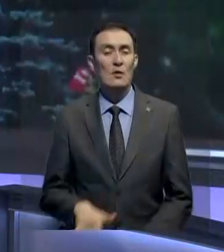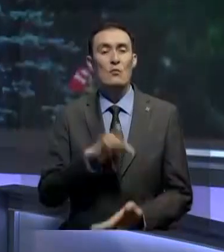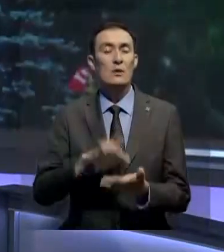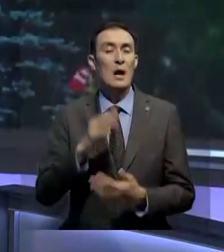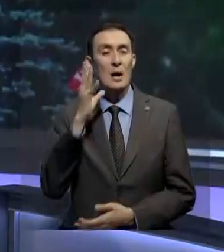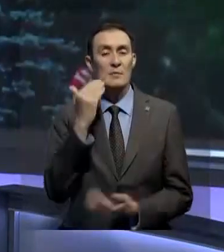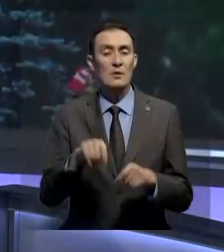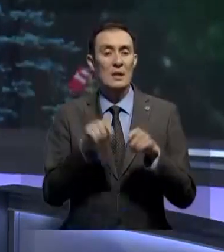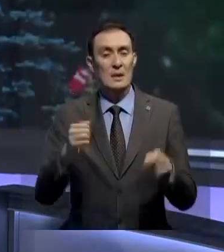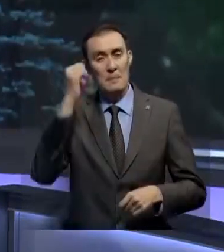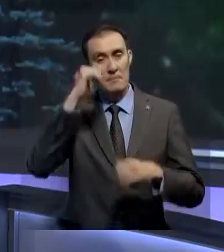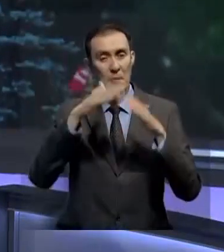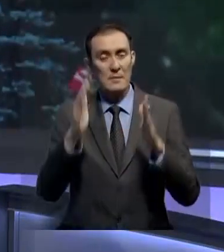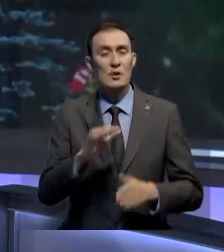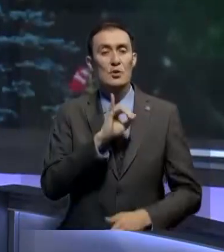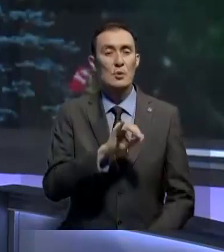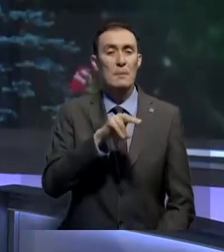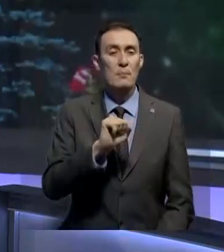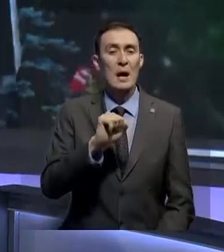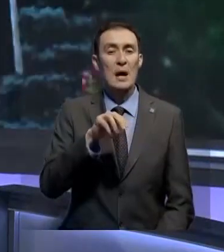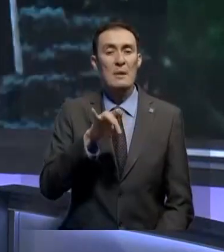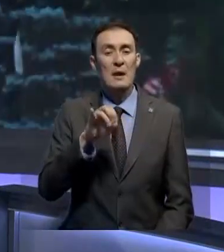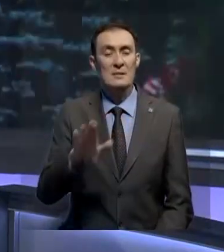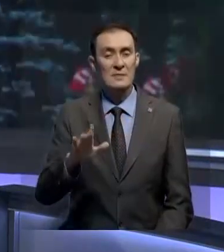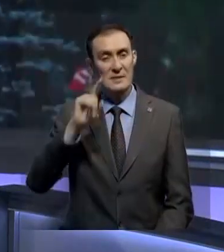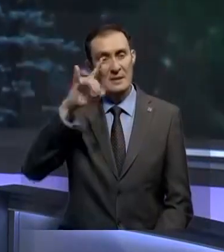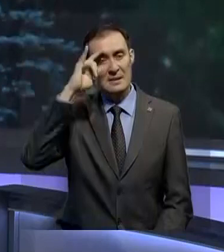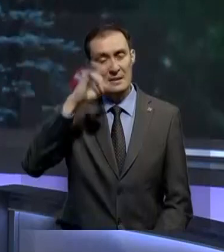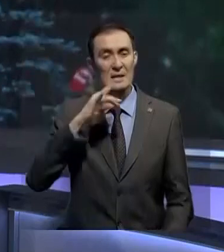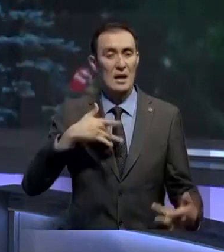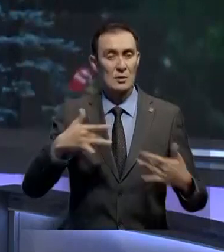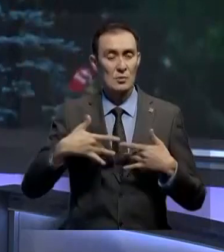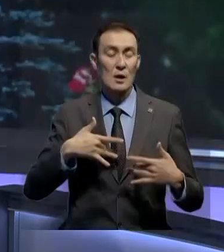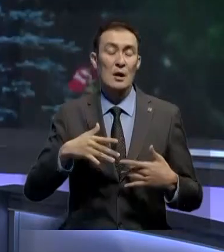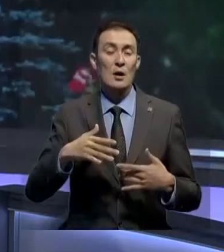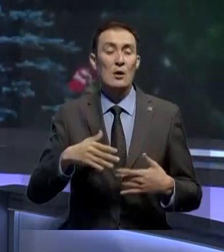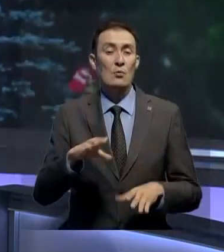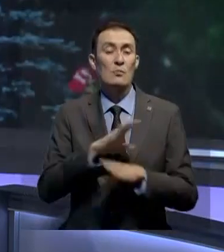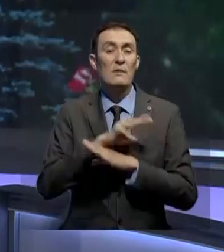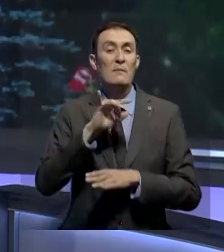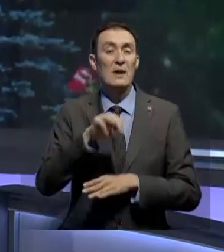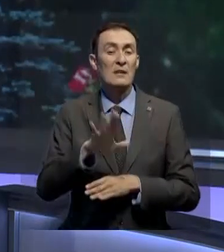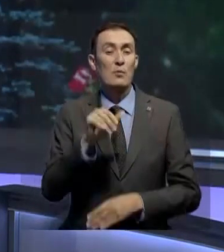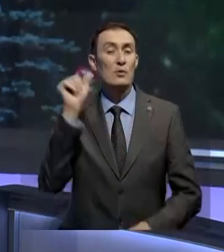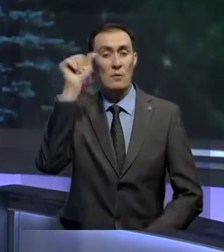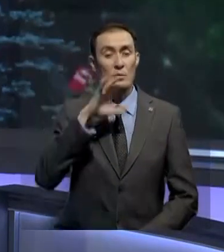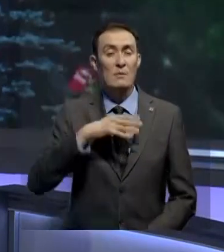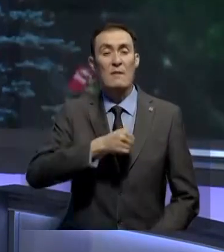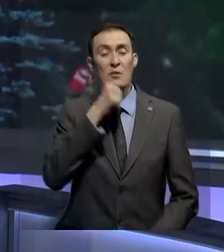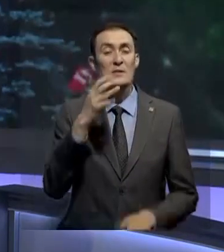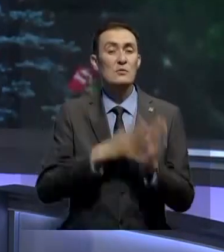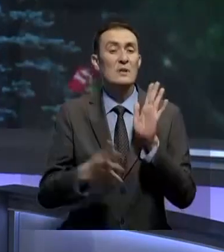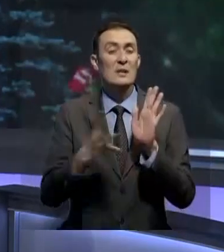В Алматы сегодня открыли памятник Юрию Померанцеву. Легендарный казахстанский актер театра и кино ушел из жизни в марте прошлого года в